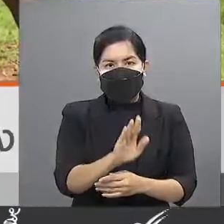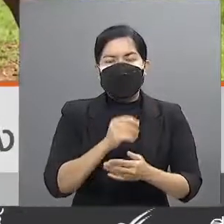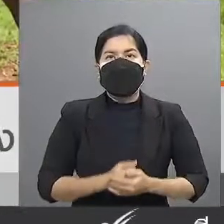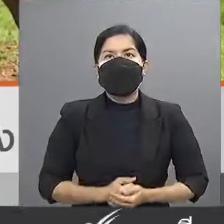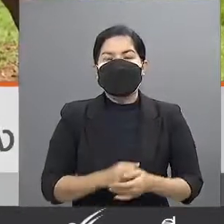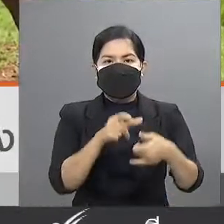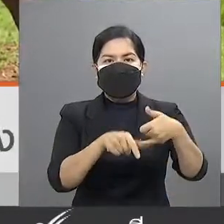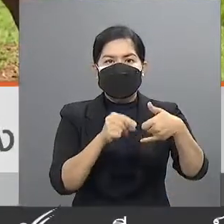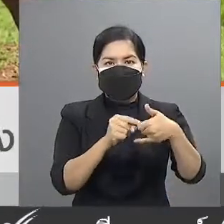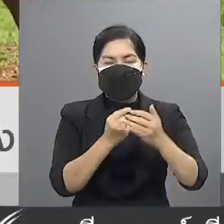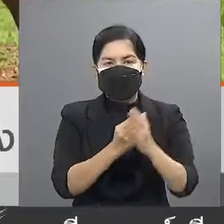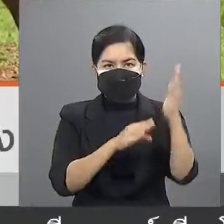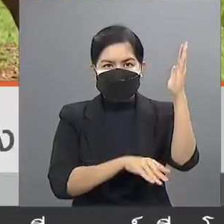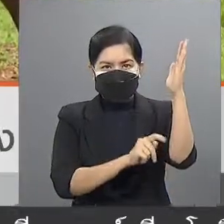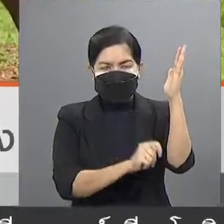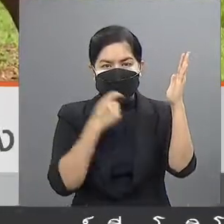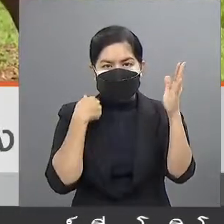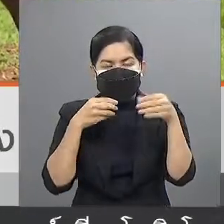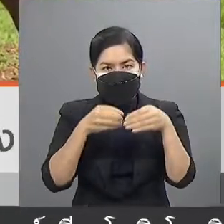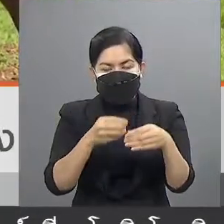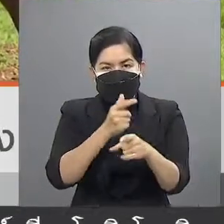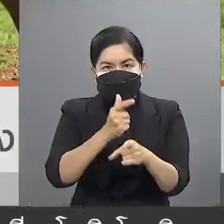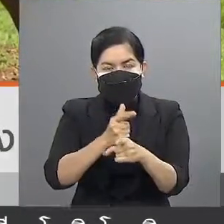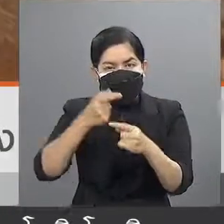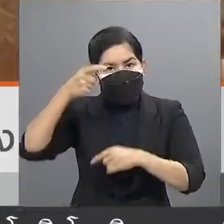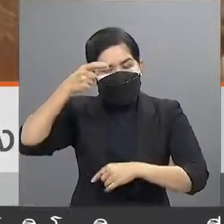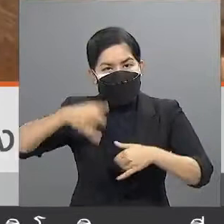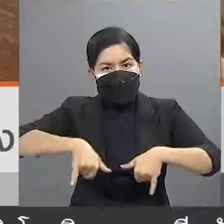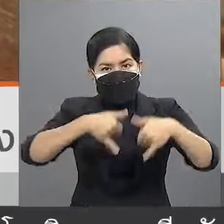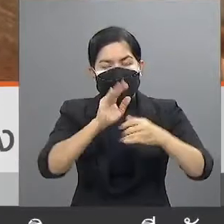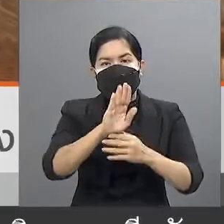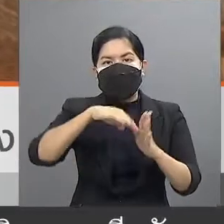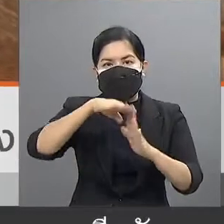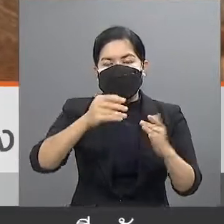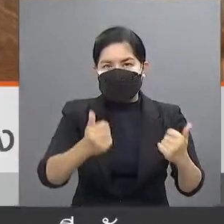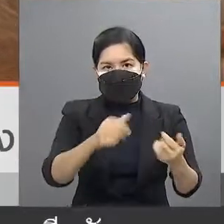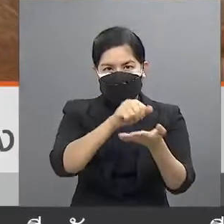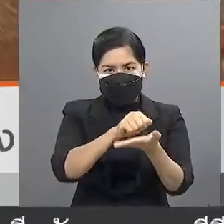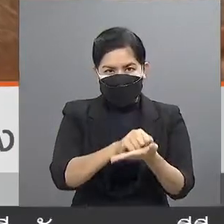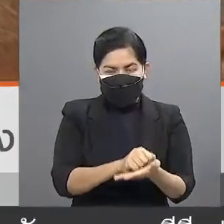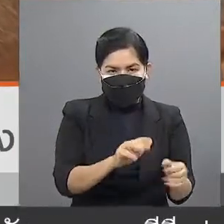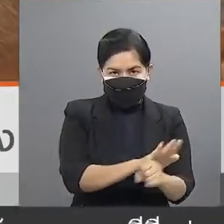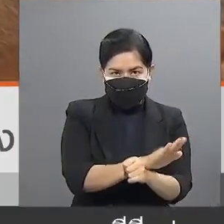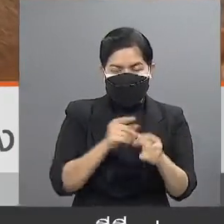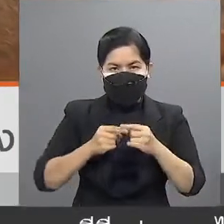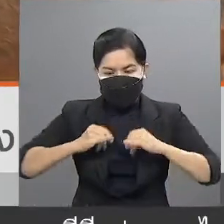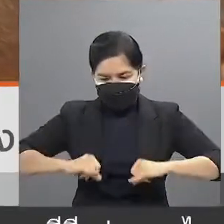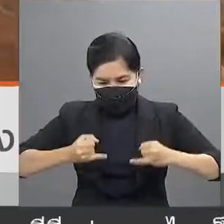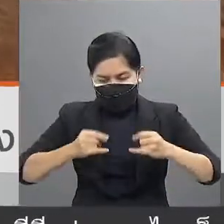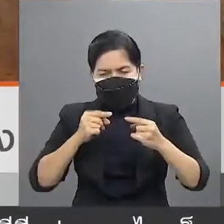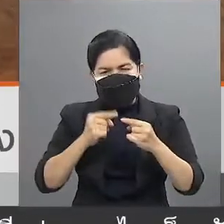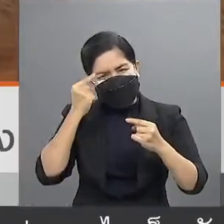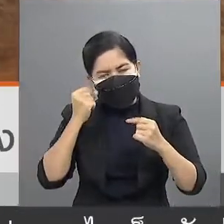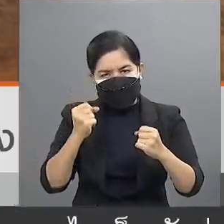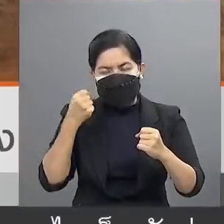ถูกผู้นิยมเลี้ยงวัวชนในจังหวัดทางภาคเหนือสั่งจองหมดแล้วทำให้เจ้าของคอกเลี้ยงเร่งผลิตลูกวัวส่งขายให้ทันต่อความต้อง